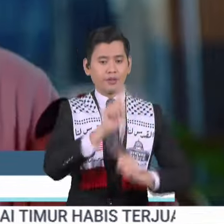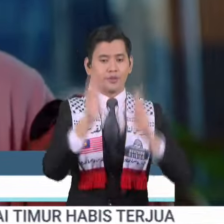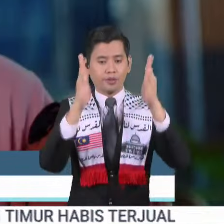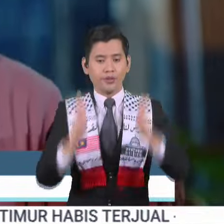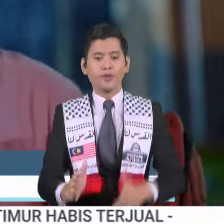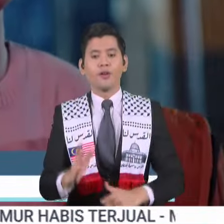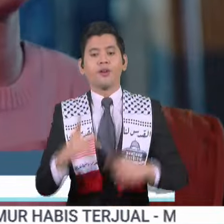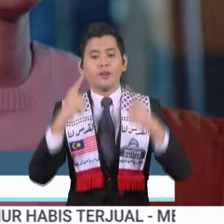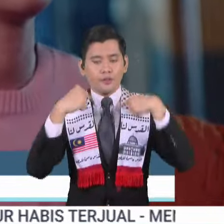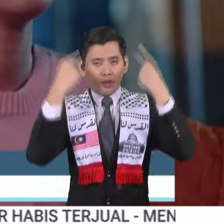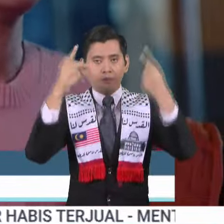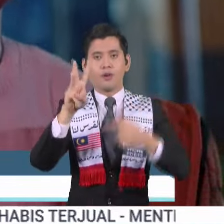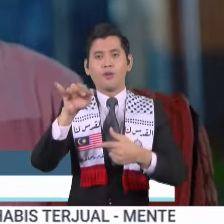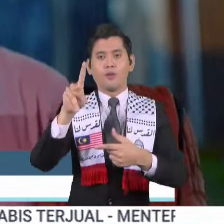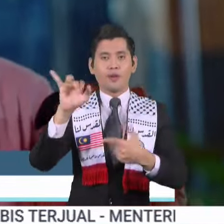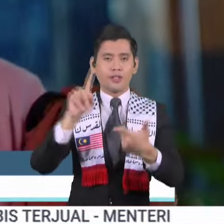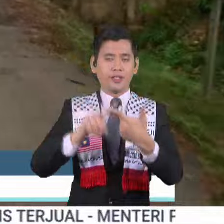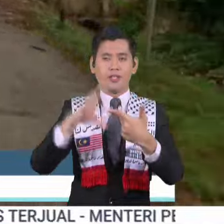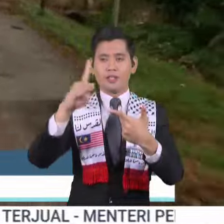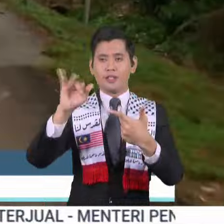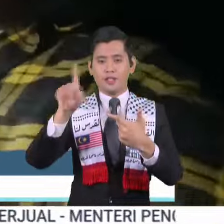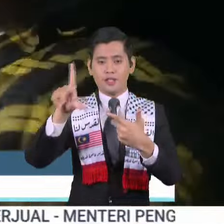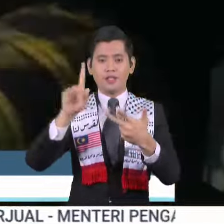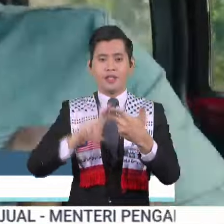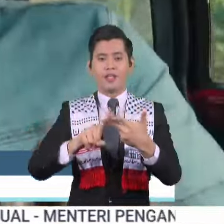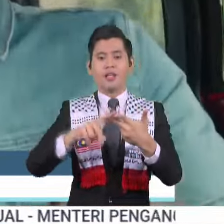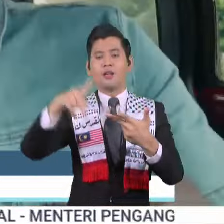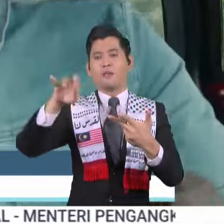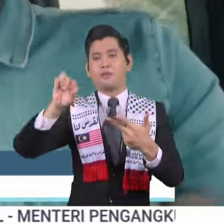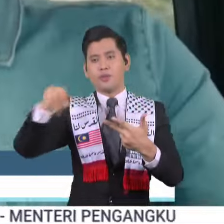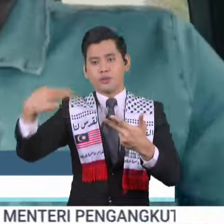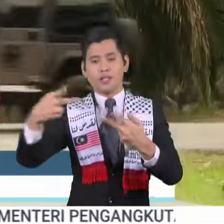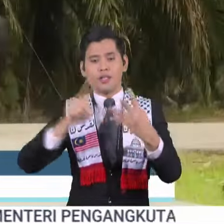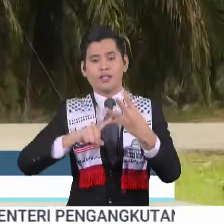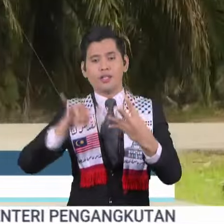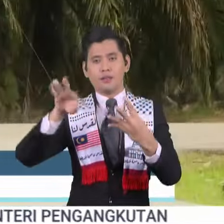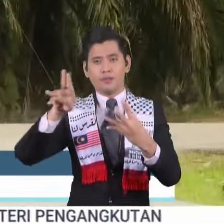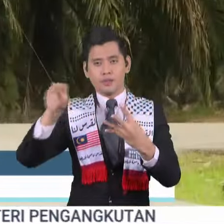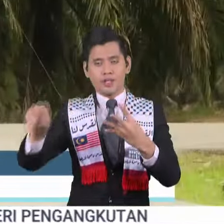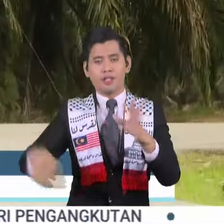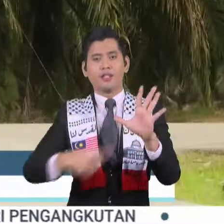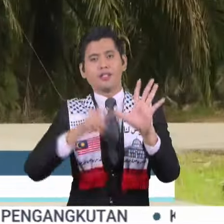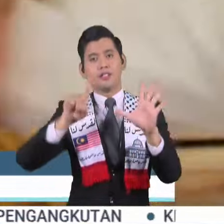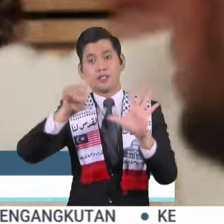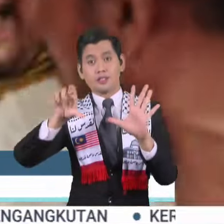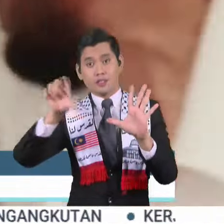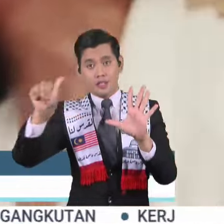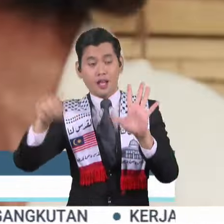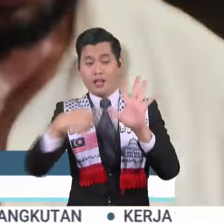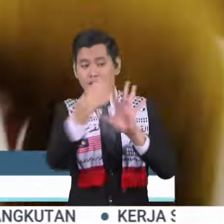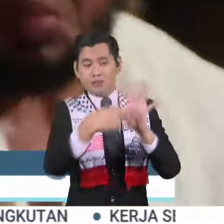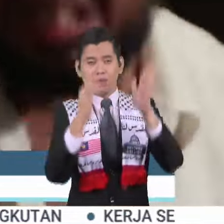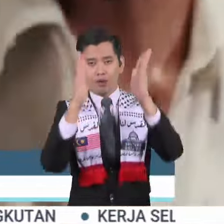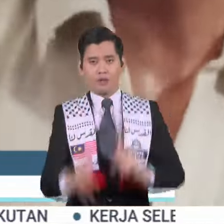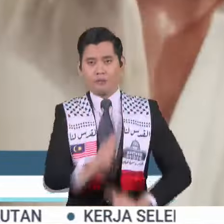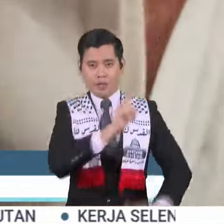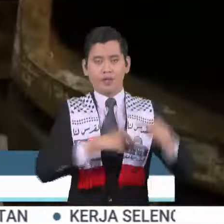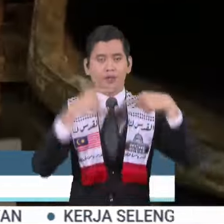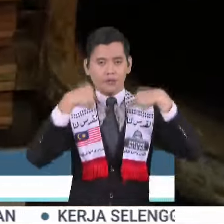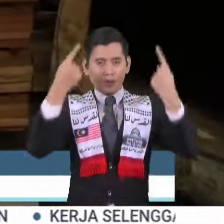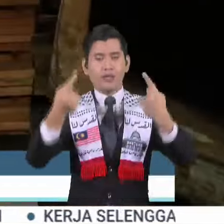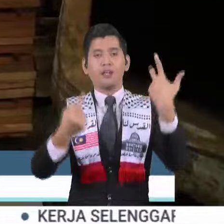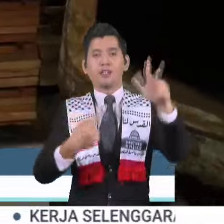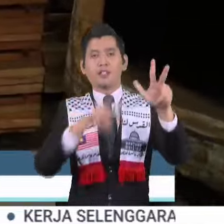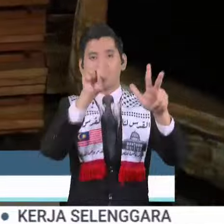terkenal antaranya Wani Khairi, Daniel Zaini, Mamat Putih, Imran Akil dan Zila Bakarin yang bakal ditayangkan pada 13 April